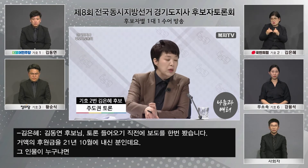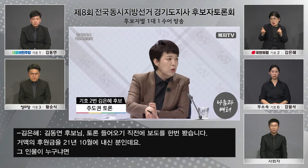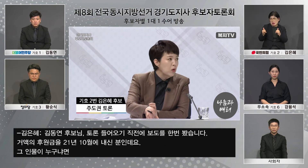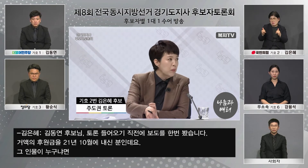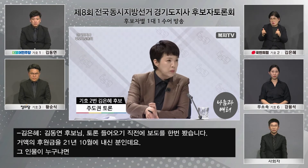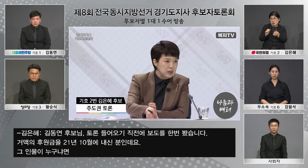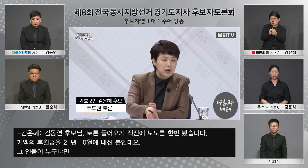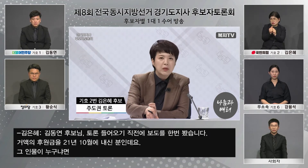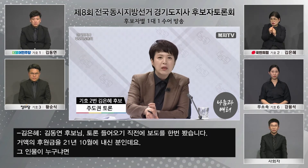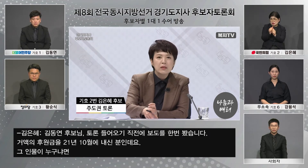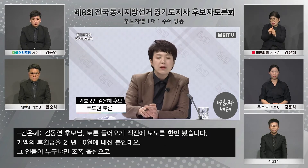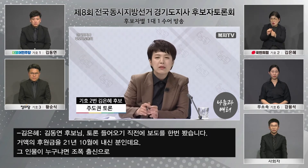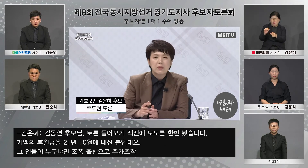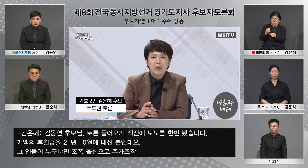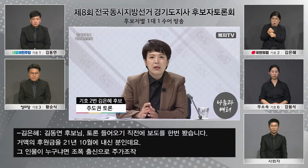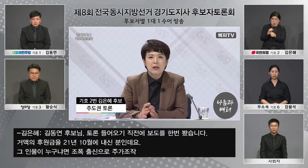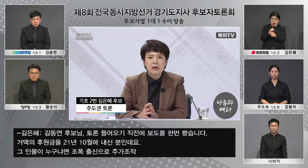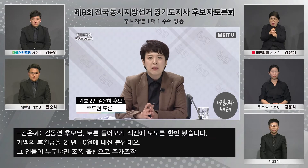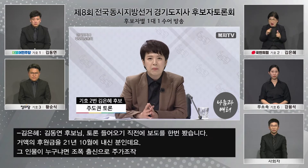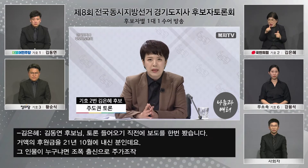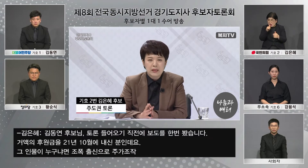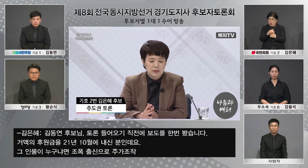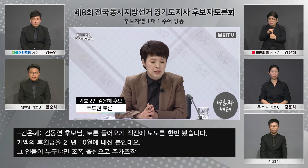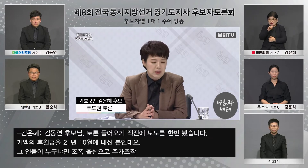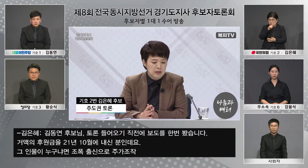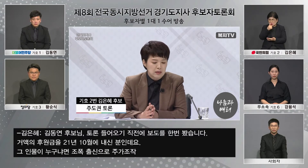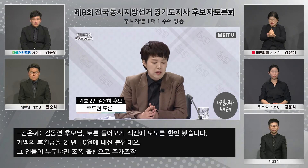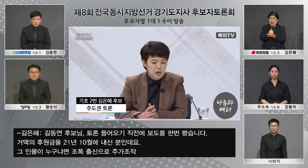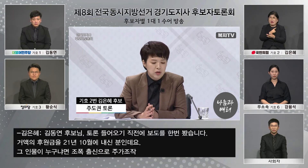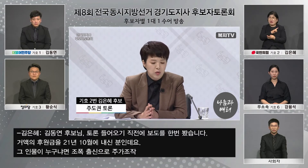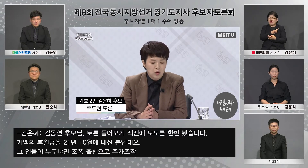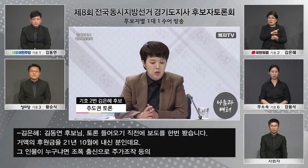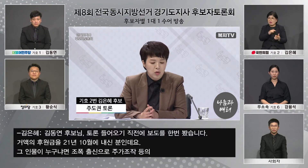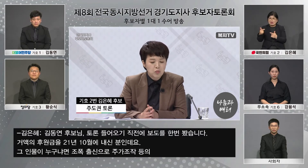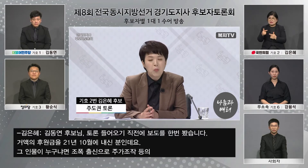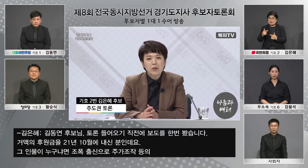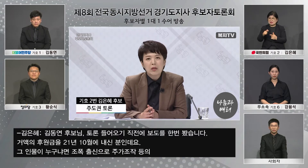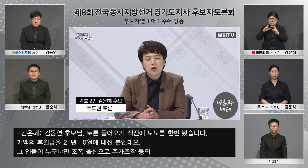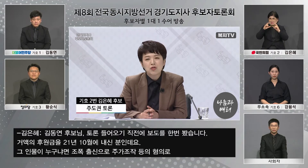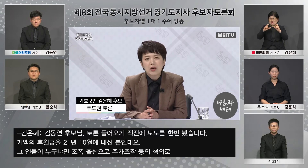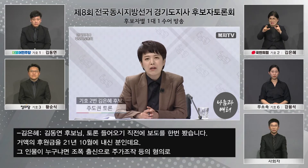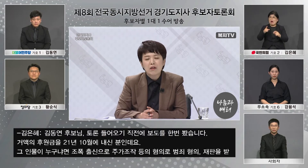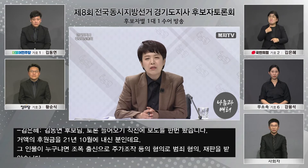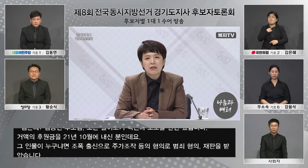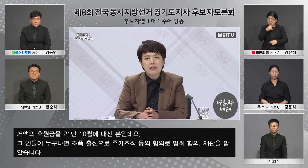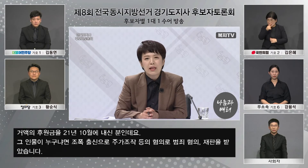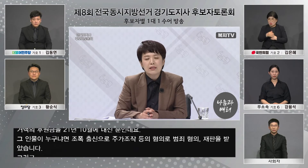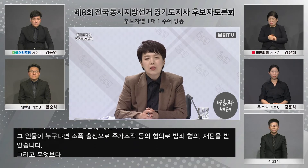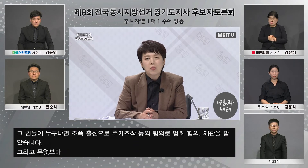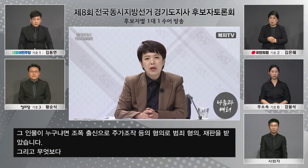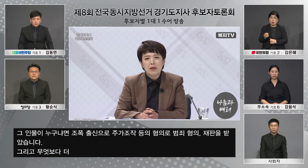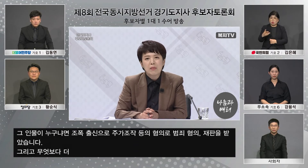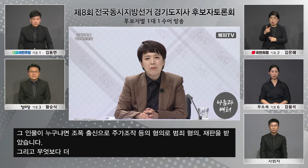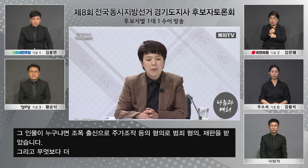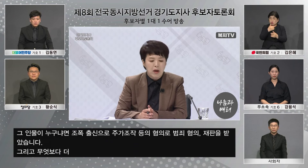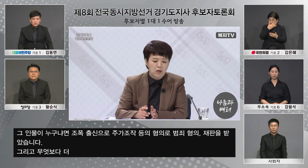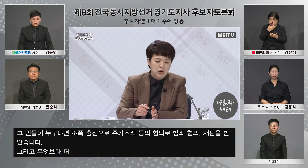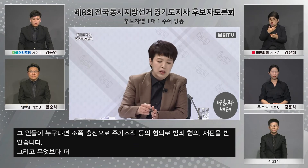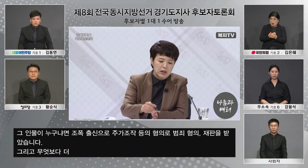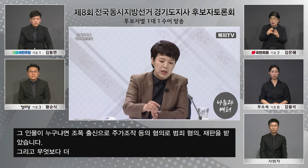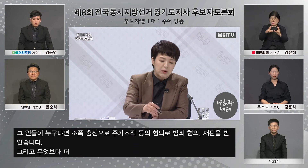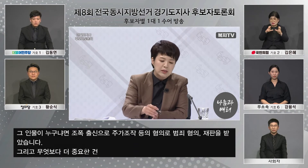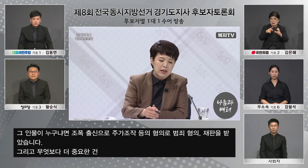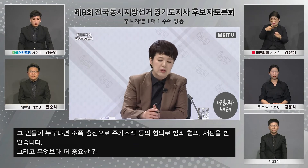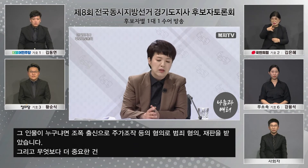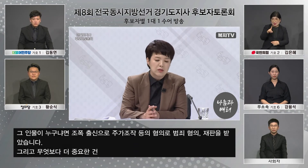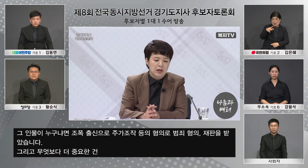등의 혐의로 범죄 혐의 재판을 받았습니다. 그리고 무엇보다 더 중요한 건 대장동의 김만배 100억